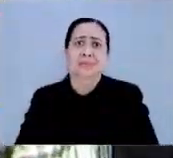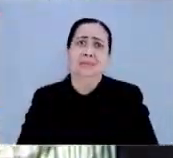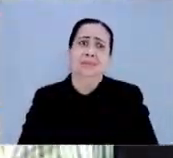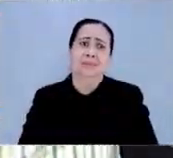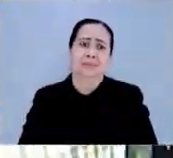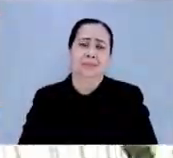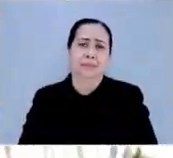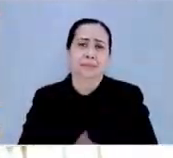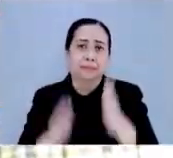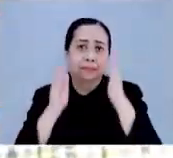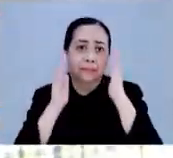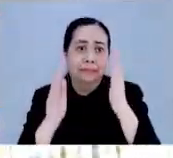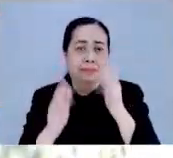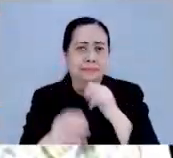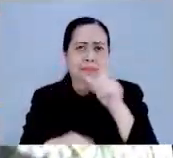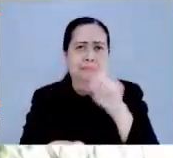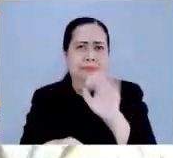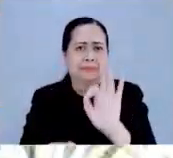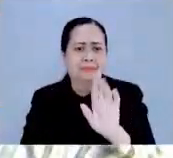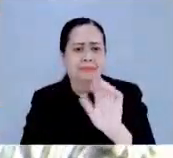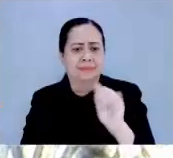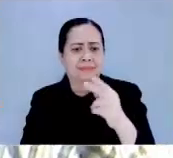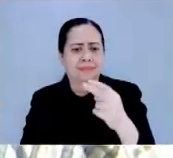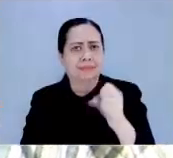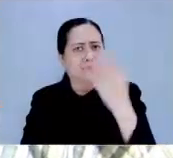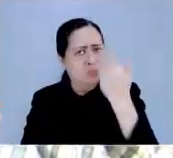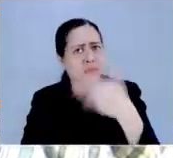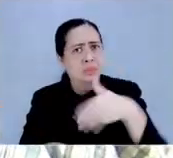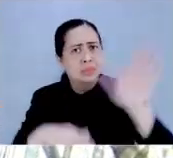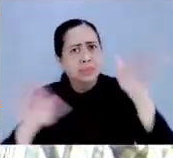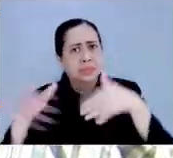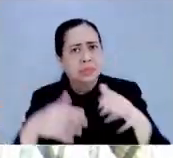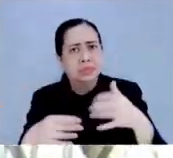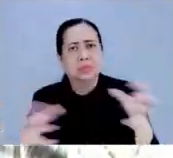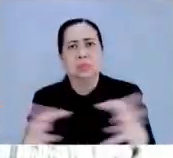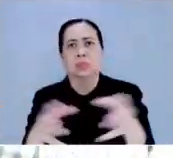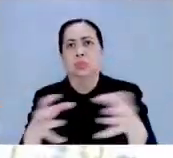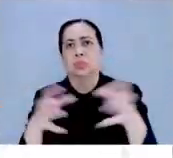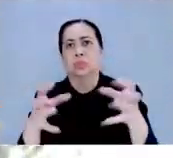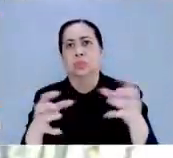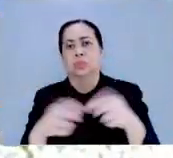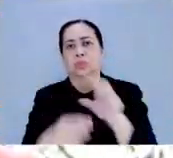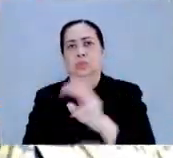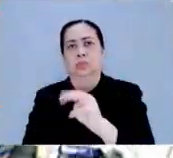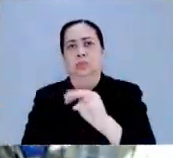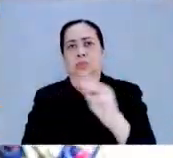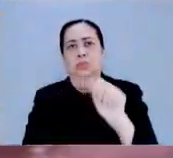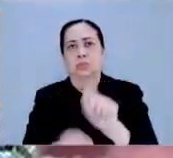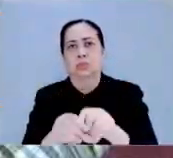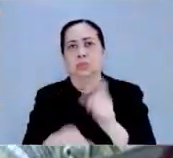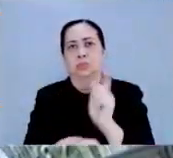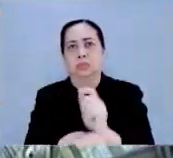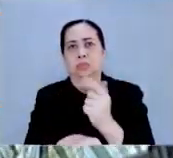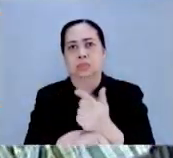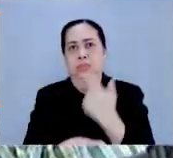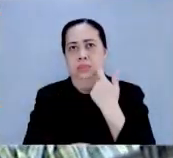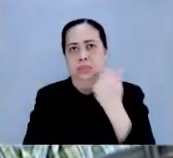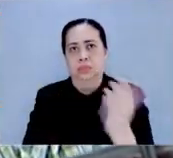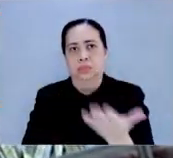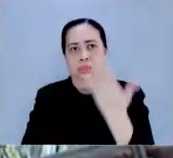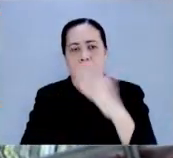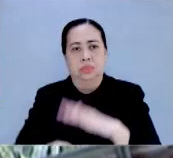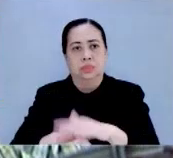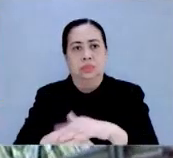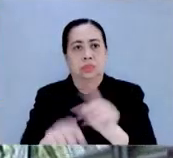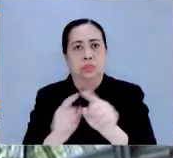Makinig ka kayo, hindi naman namin kinakwestiyon ang prangkisa nyo. Ay, papanis nyo eh! Tensyonado ang clearing operations ng MMDA sa Taguig ngayong umaga. Nasita ang grupo